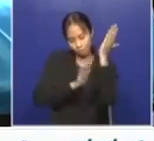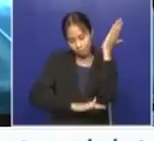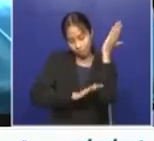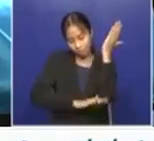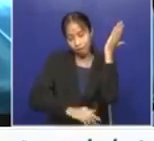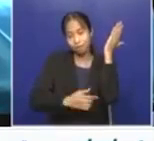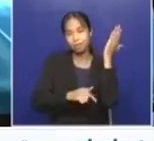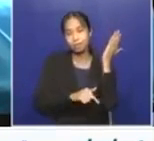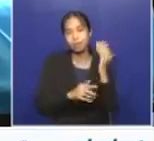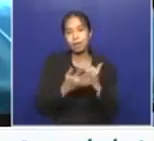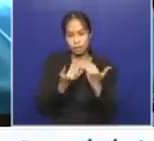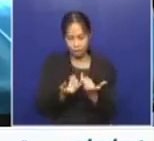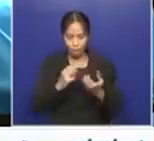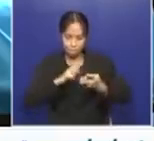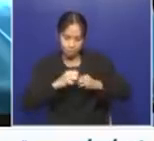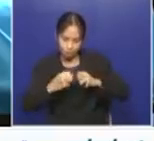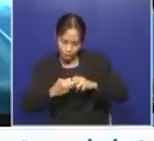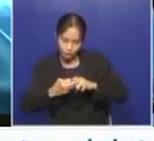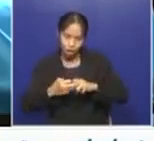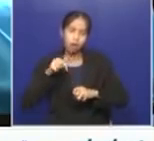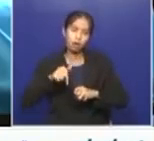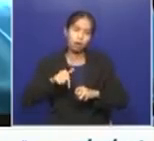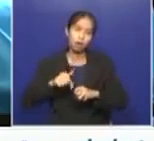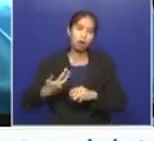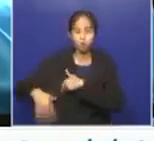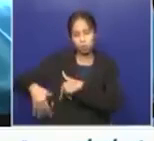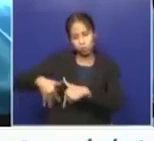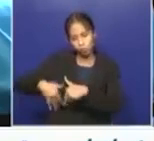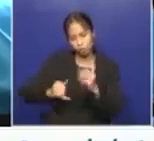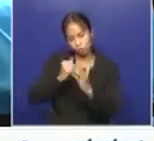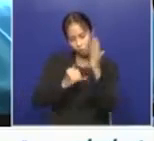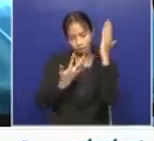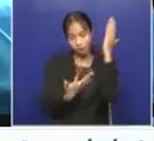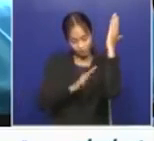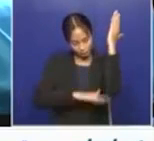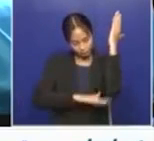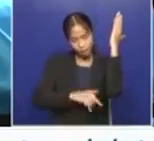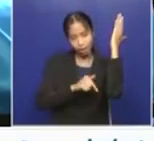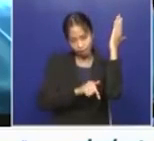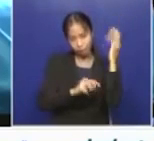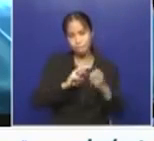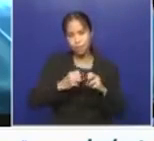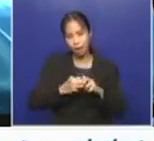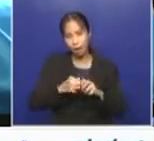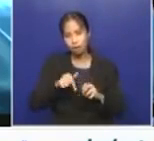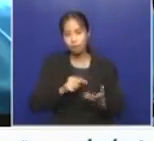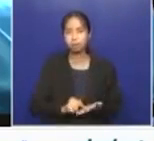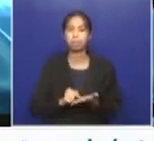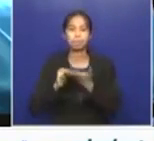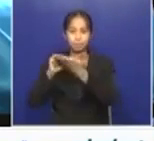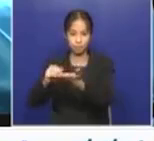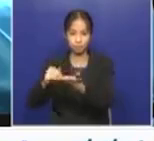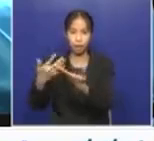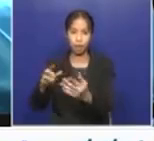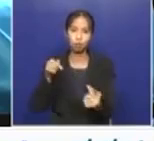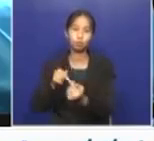ได้นำเรียนปัญหาความเดือดร้อนของพี่น้องประชาชน5จังหวัดชายแดนภาคใต้ต่อพลเรือตรีสมเกียรติผลประยูรเลข